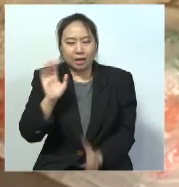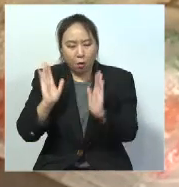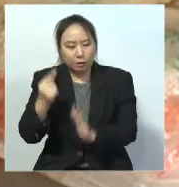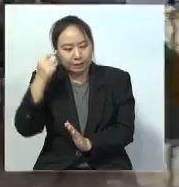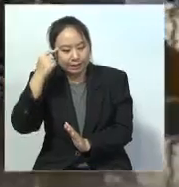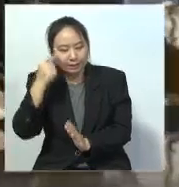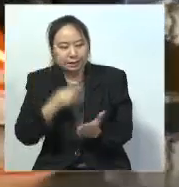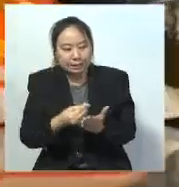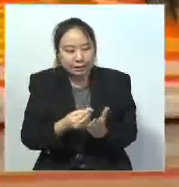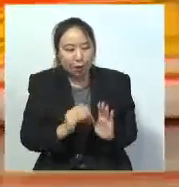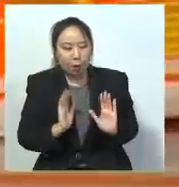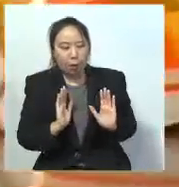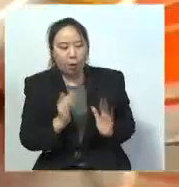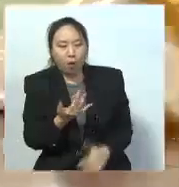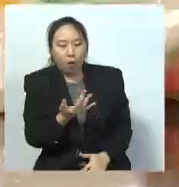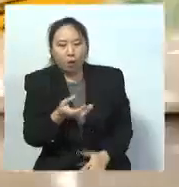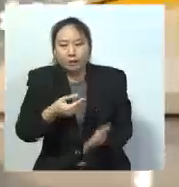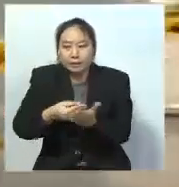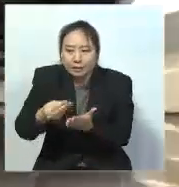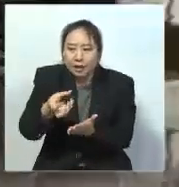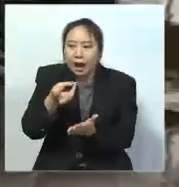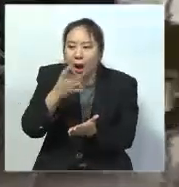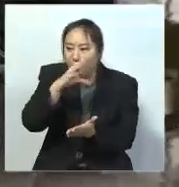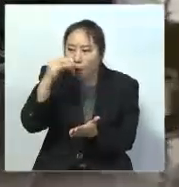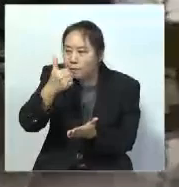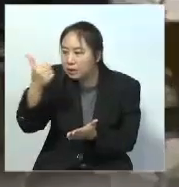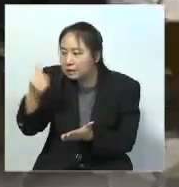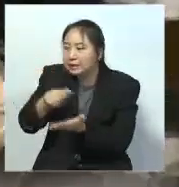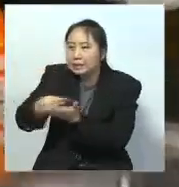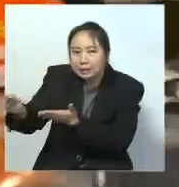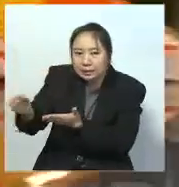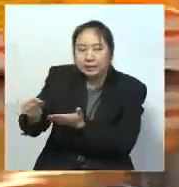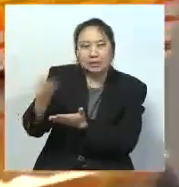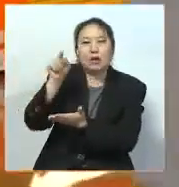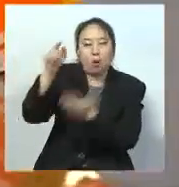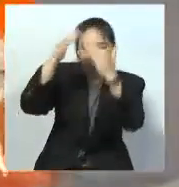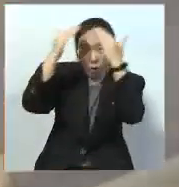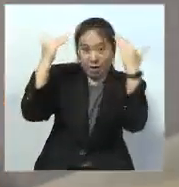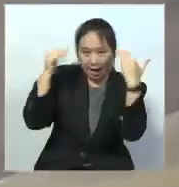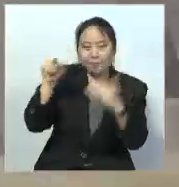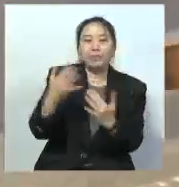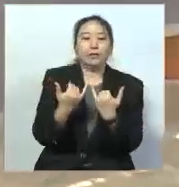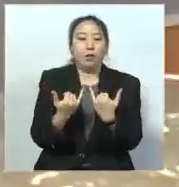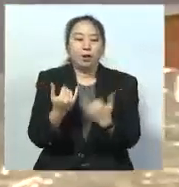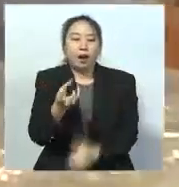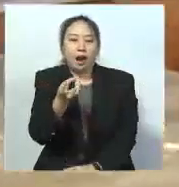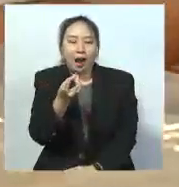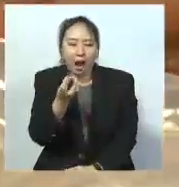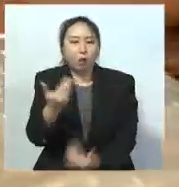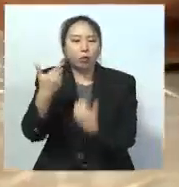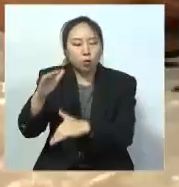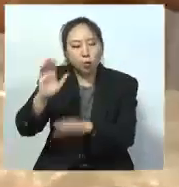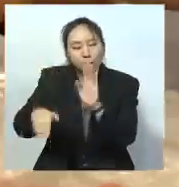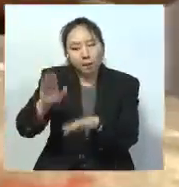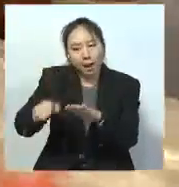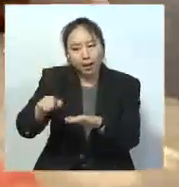น่าจะชะลอการซื้อแล้วก็หันไปซื้อข้าวหอมมะลิจากแหล่งอื่นแทนโดยเฉพาะเวียดนามตอนนี้เนี่ยนะคะราคาส่งออกเฉลี่ยอยู่